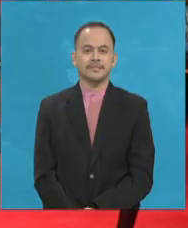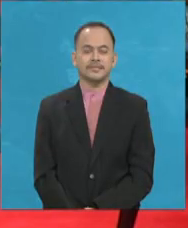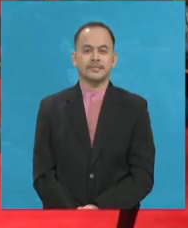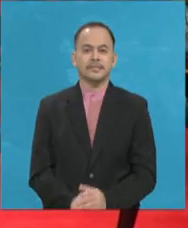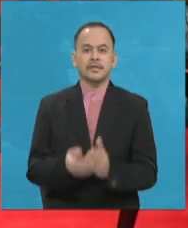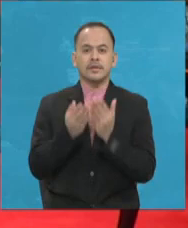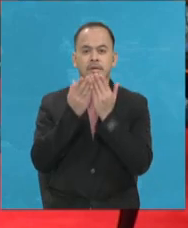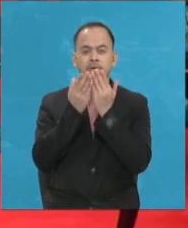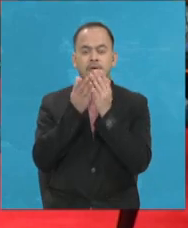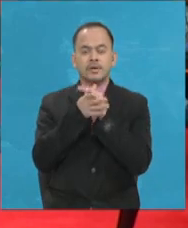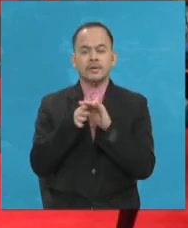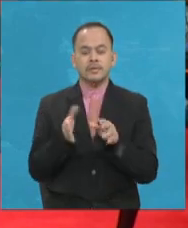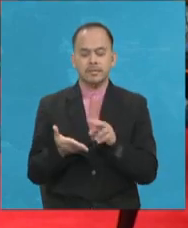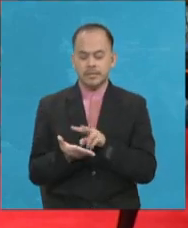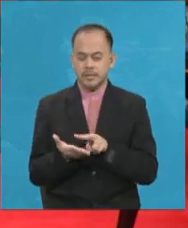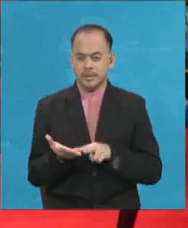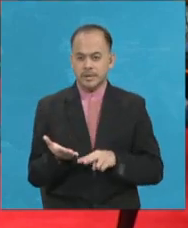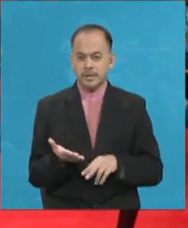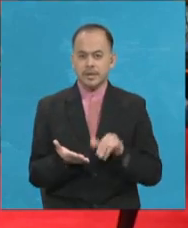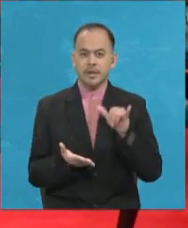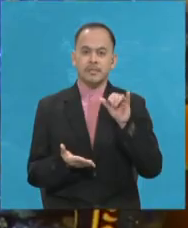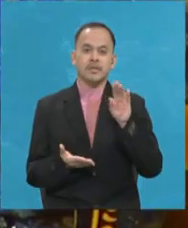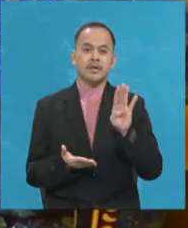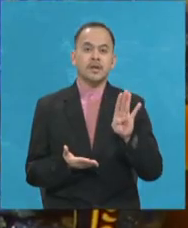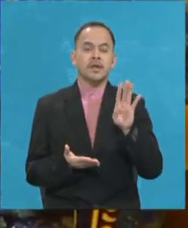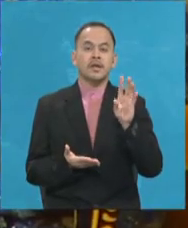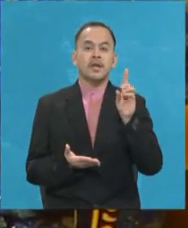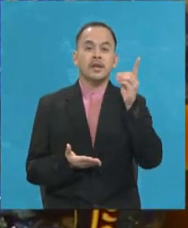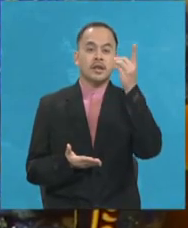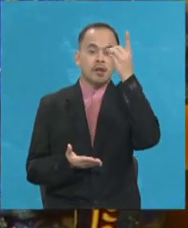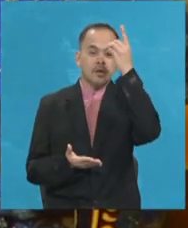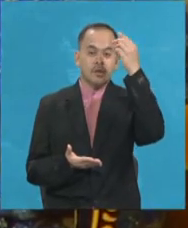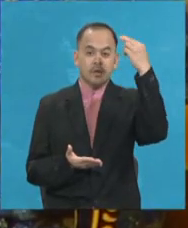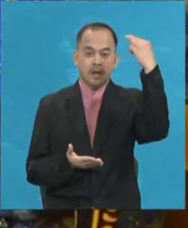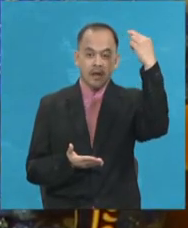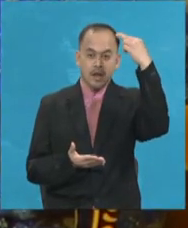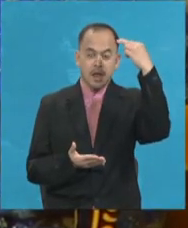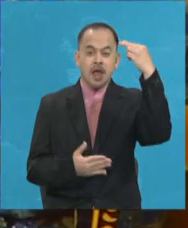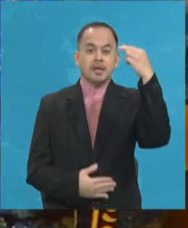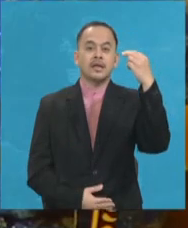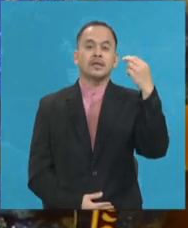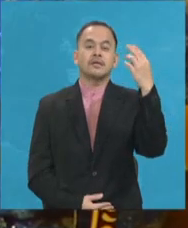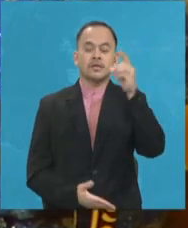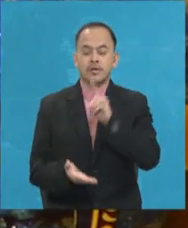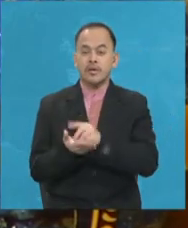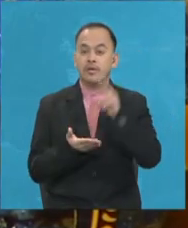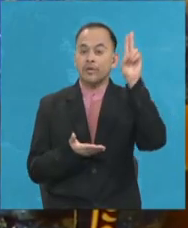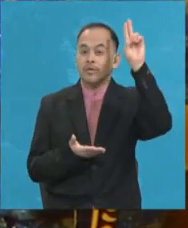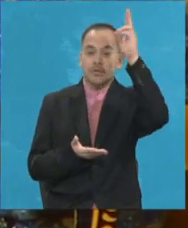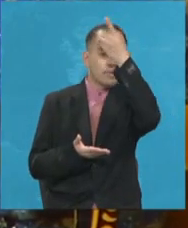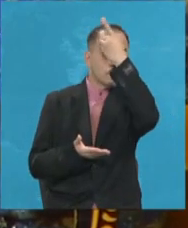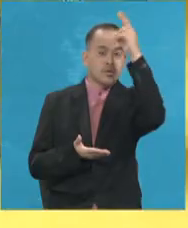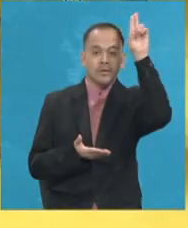Hai doa selamat dibacakan oleh yang terhormat Pindad Sri Maharaja Dato Paduka seri Setia Doctor Ustaz